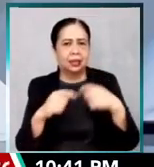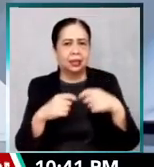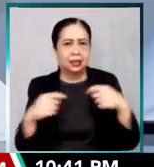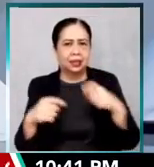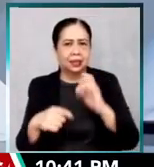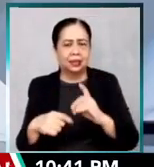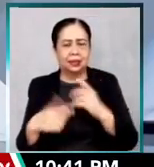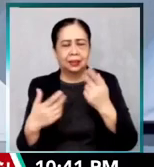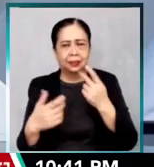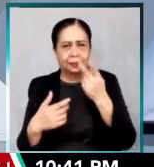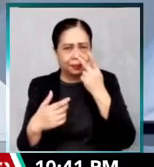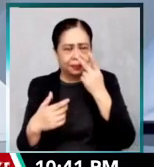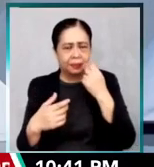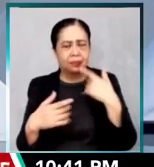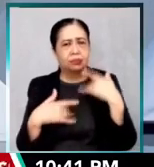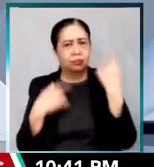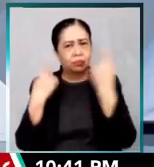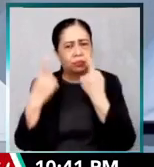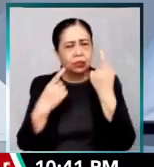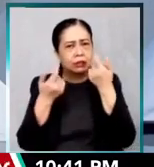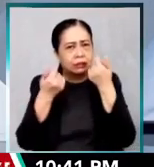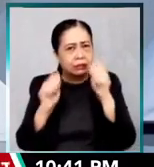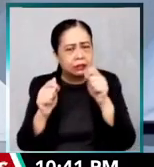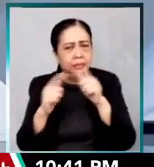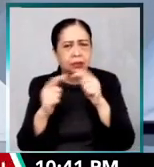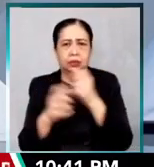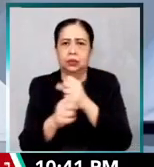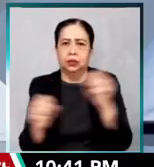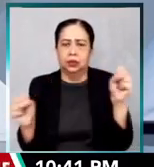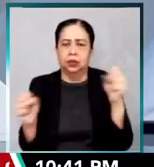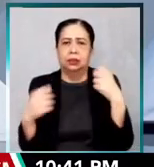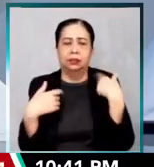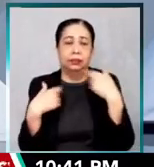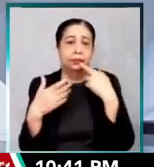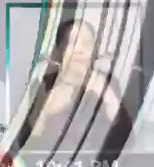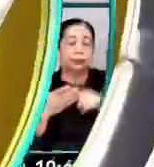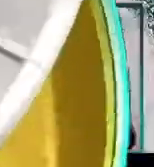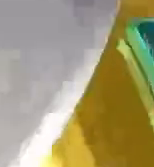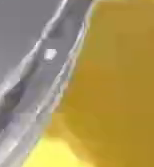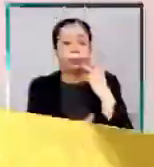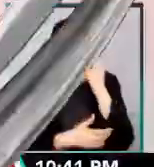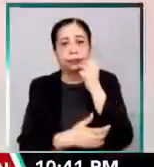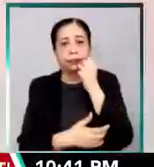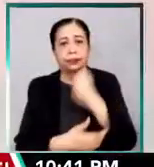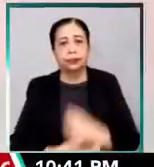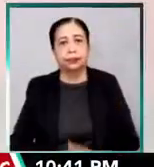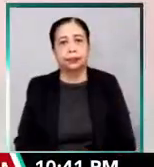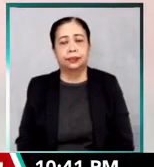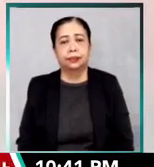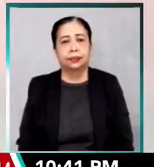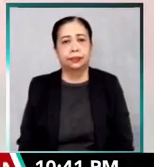Isang nagmalasakit ang sinubukan itong sagipin. May report si Katrina Son.